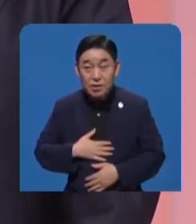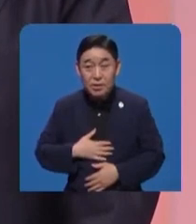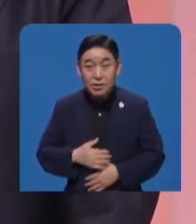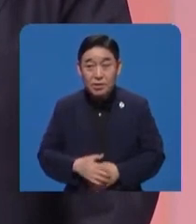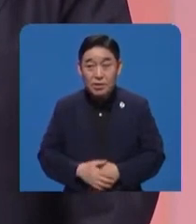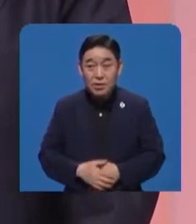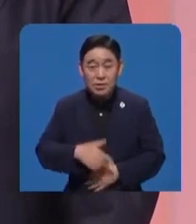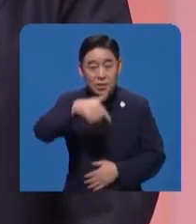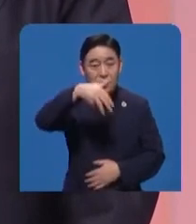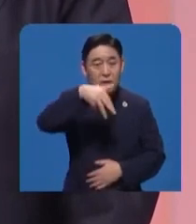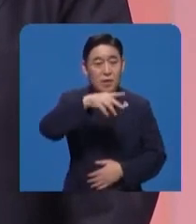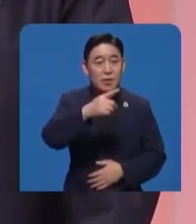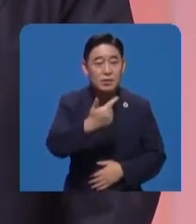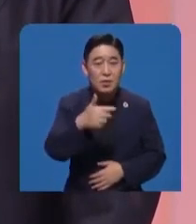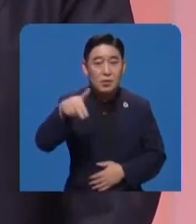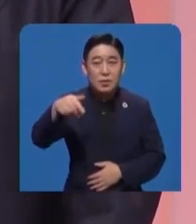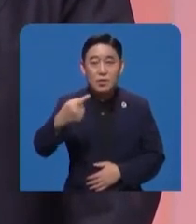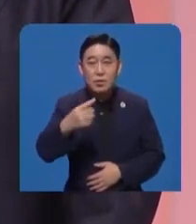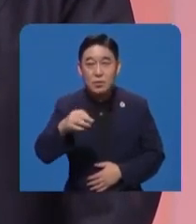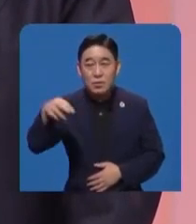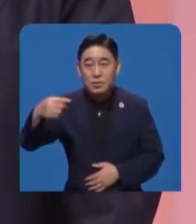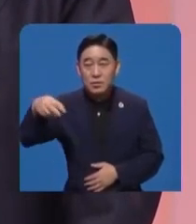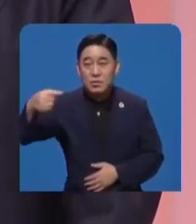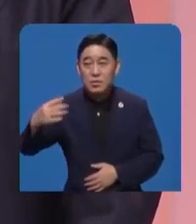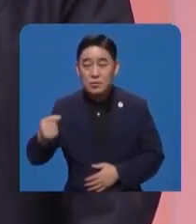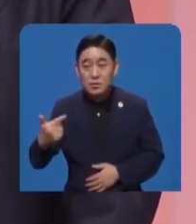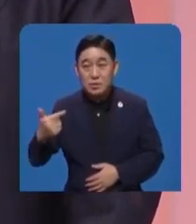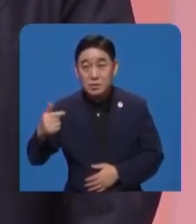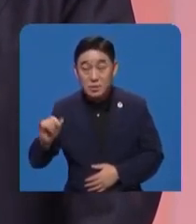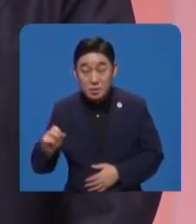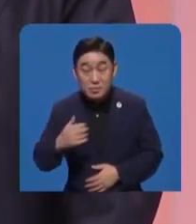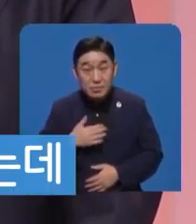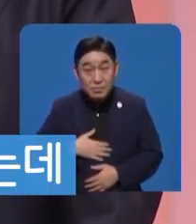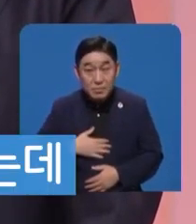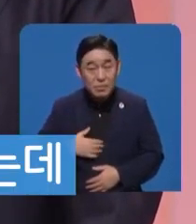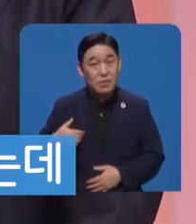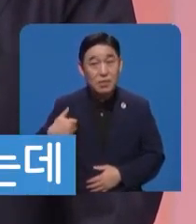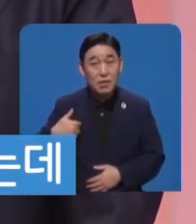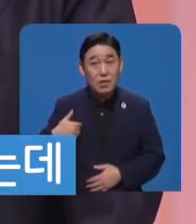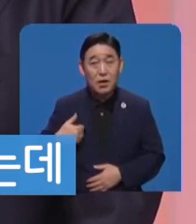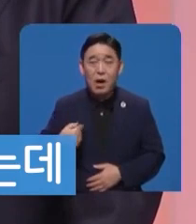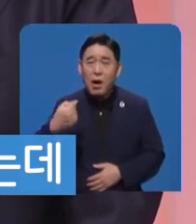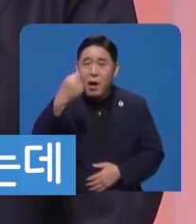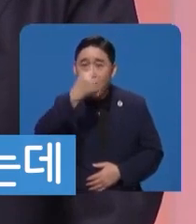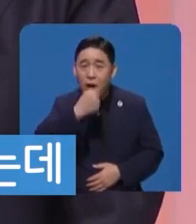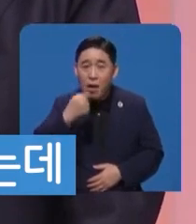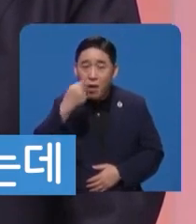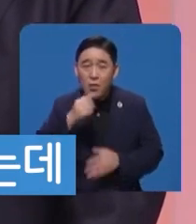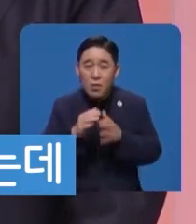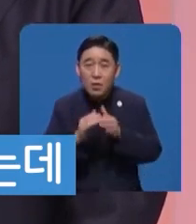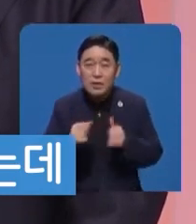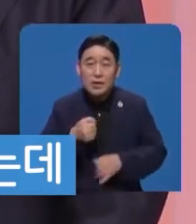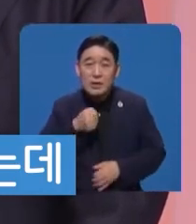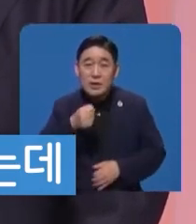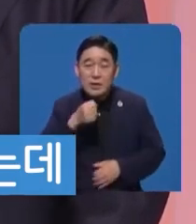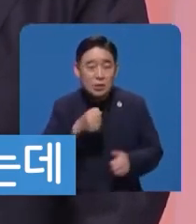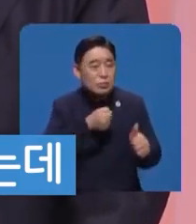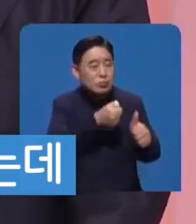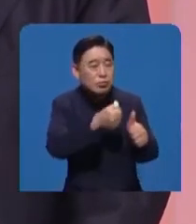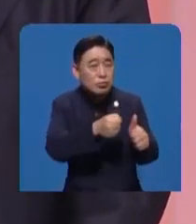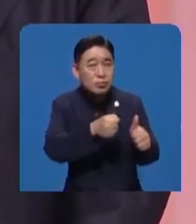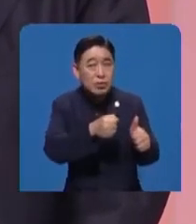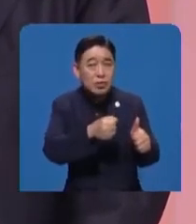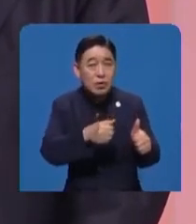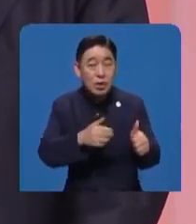천공이요? 천공 스승. 천공이라는 말은 제가 못 들었는데요. 네. 이거는 뭐 네. 언론인이 네. 네. 인터뷰를 이 사람하고